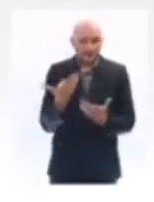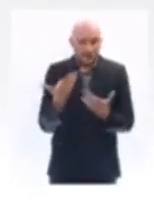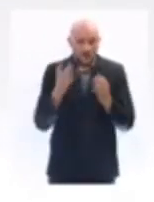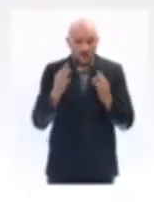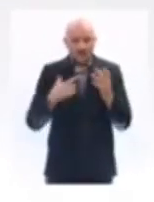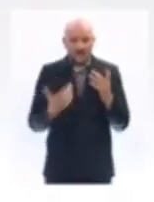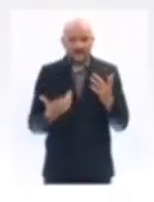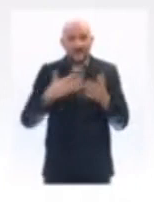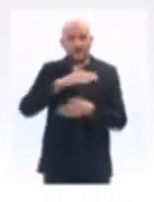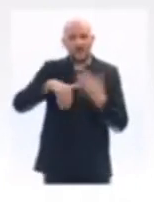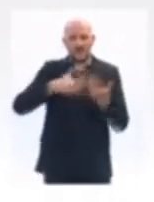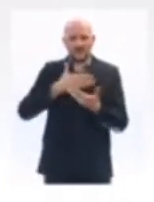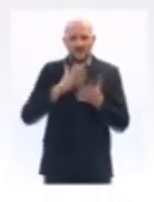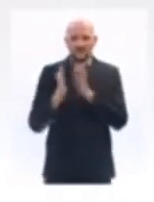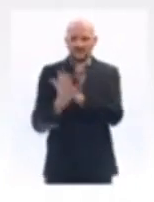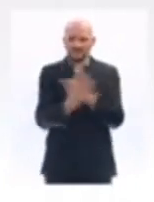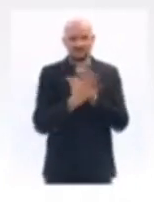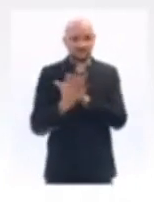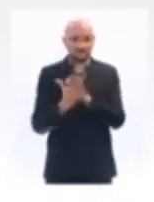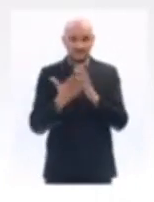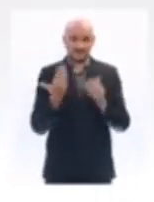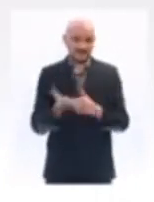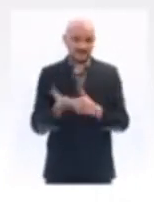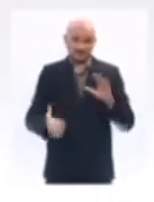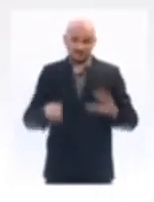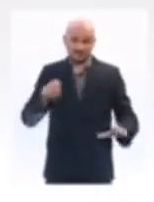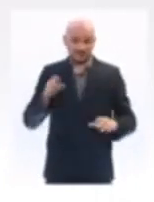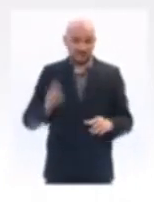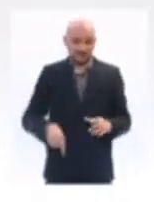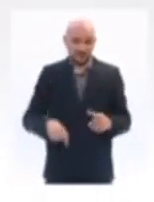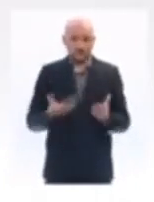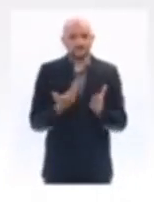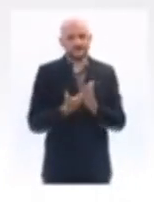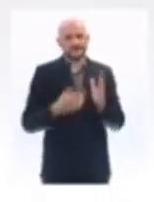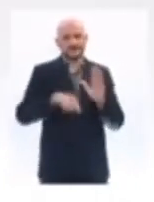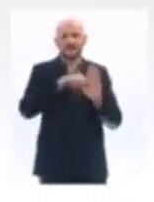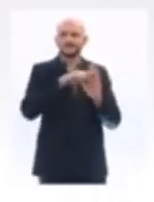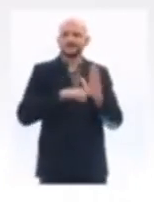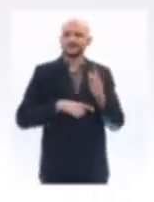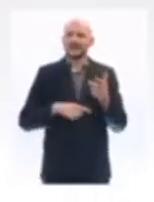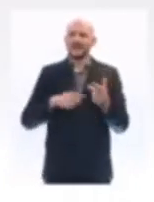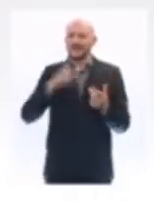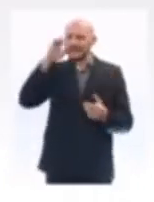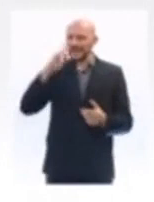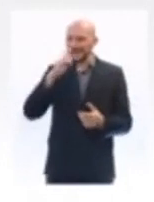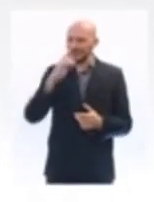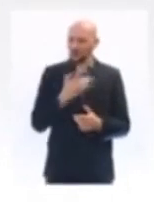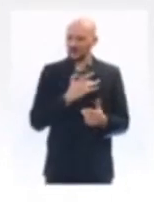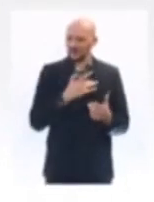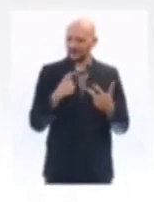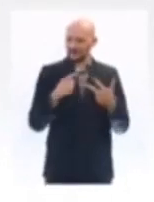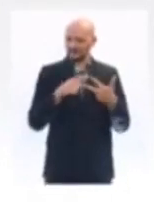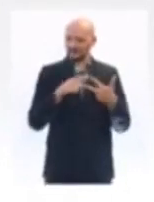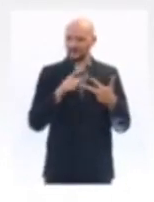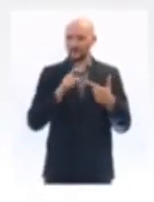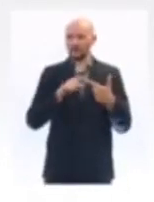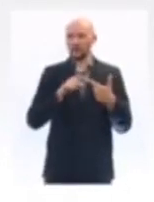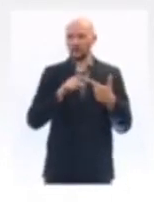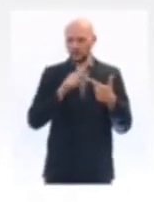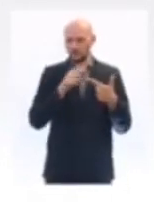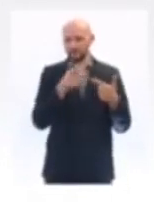professionnels d'une part et les lycées généraux et technologiques d'autre part. Nous savons qu'il y a des risques de décrochage plus forts en lycée